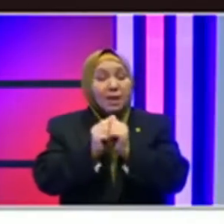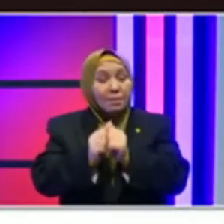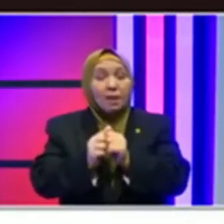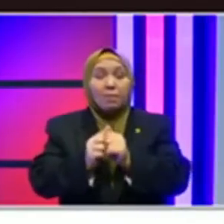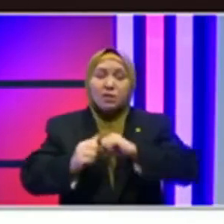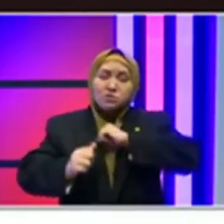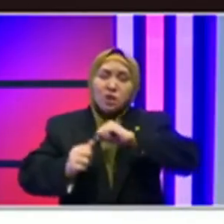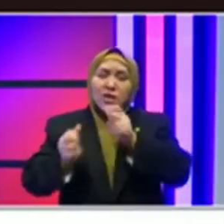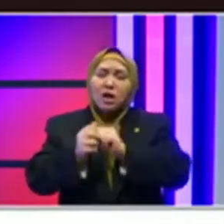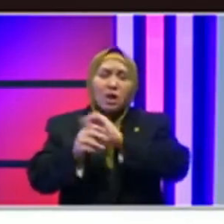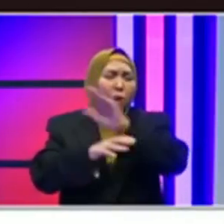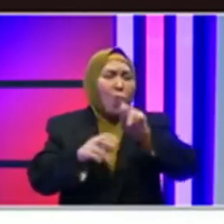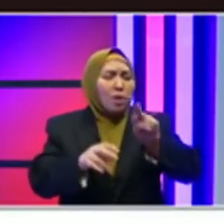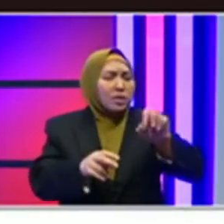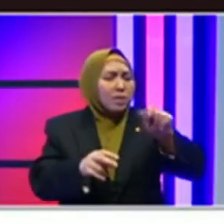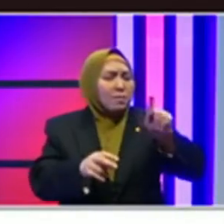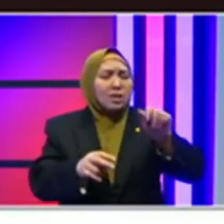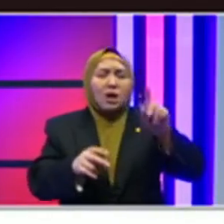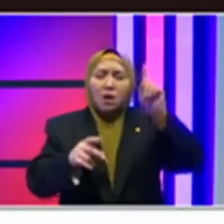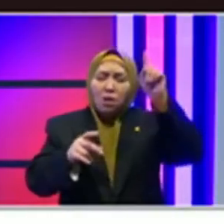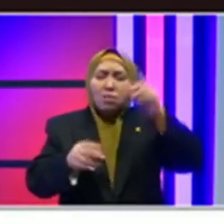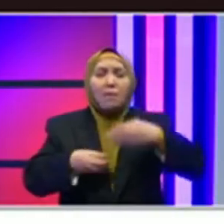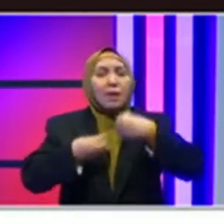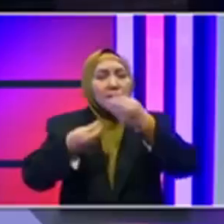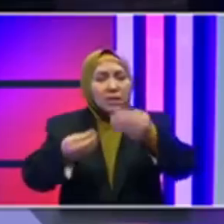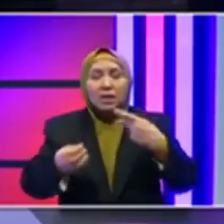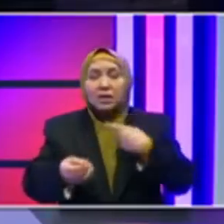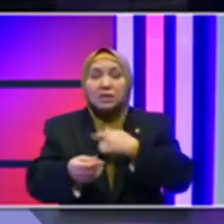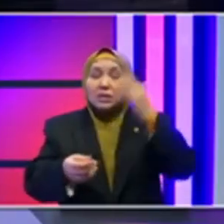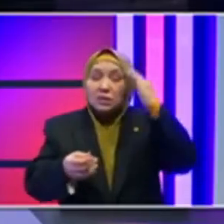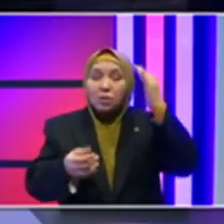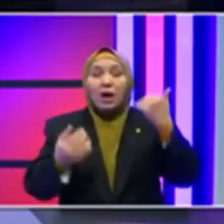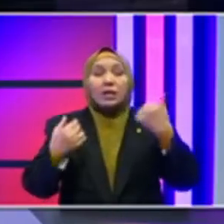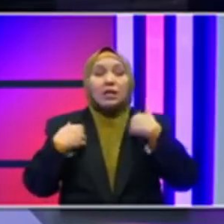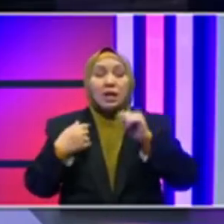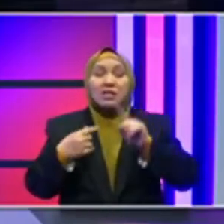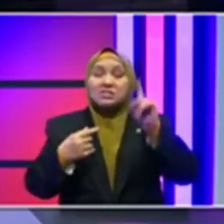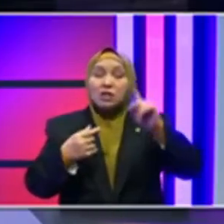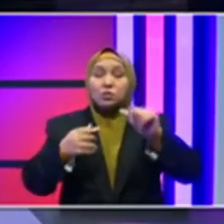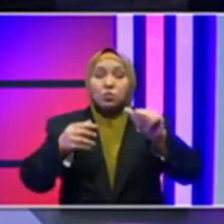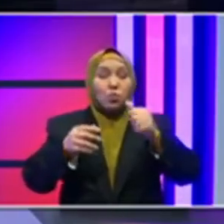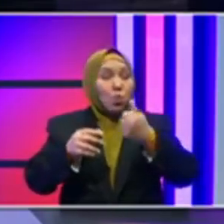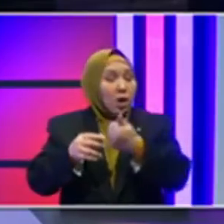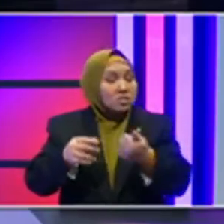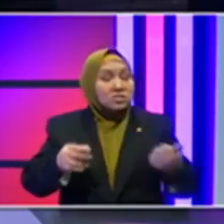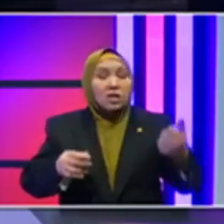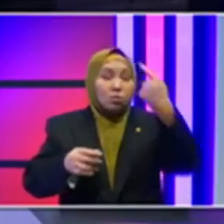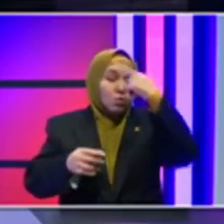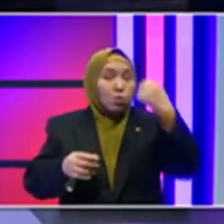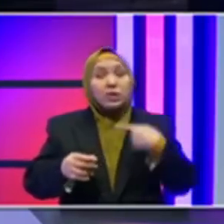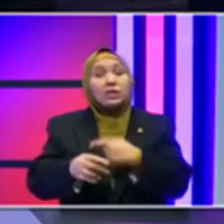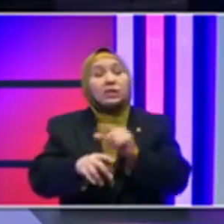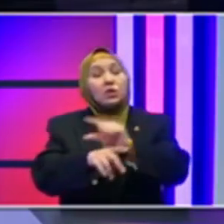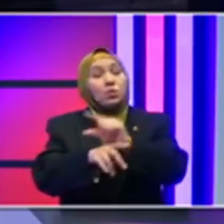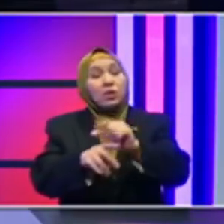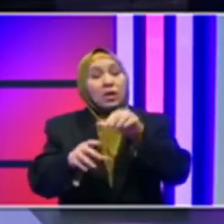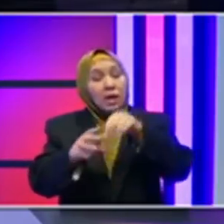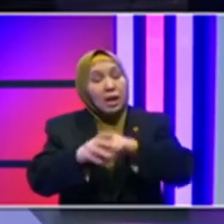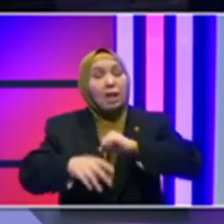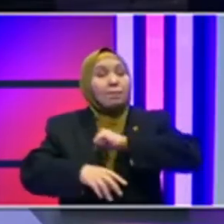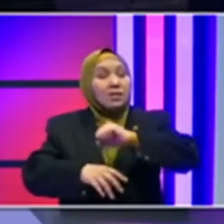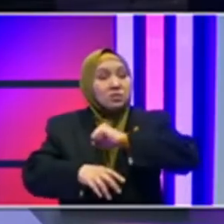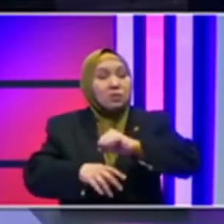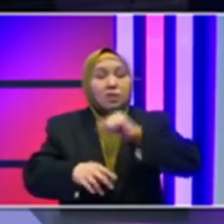segala nikmat yang Allah telah berikan kita tahu bahwa ia adalah satu untuk kita gunakan dalam perjuangan